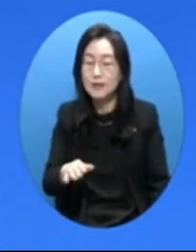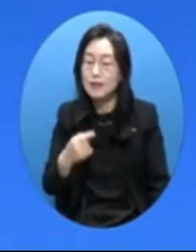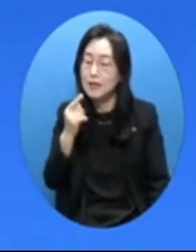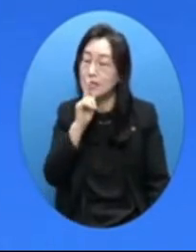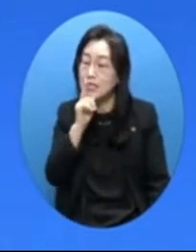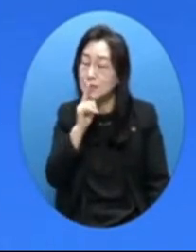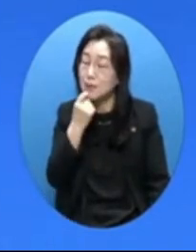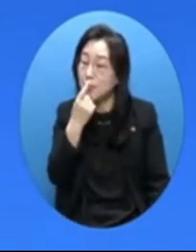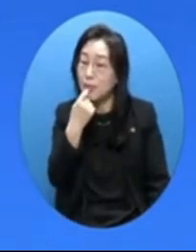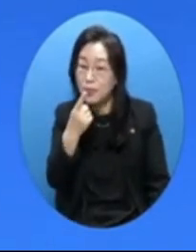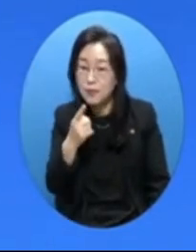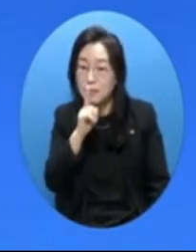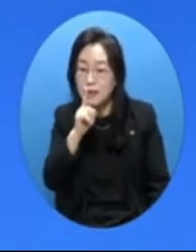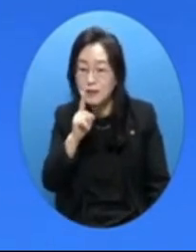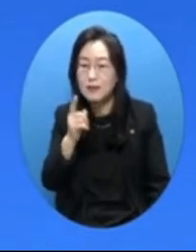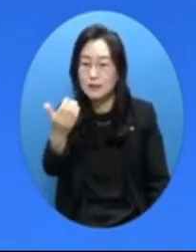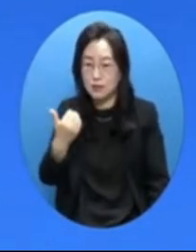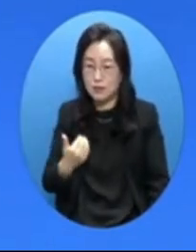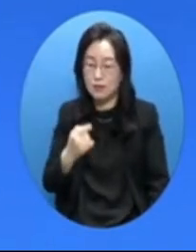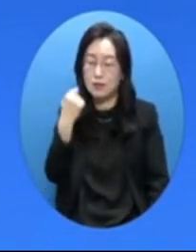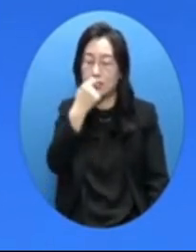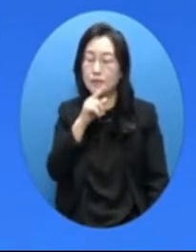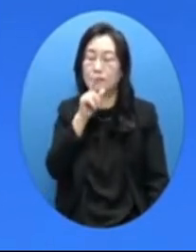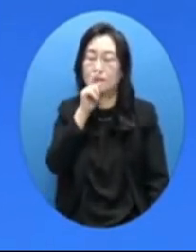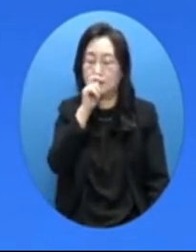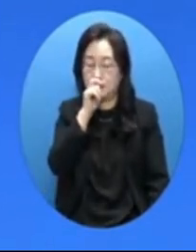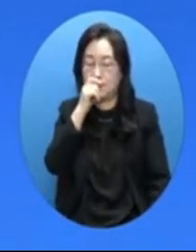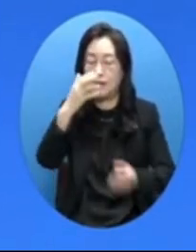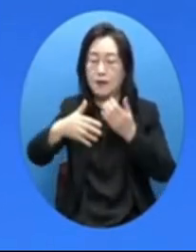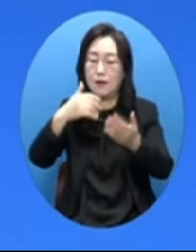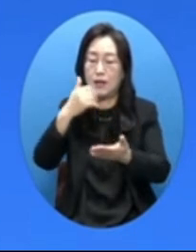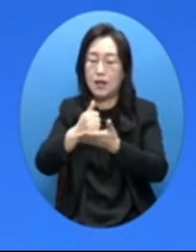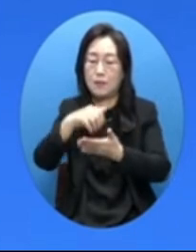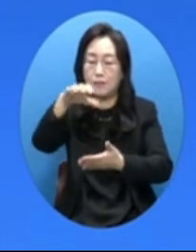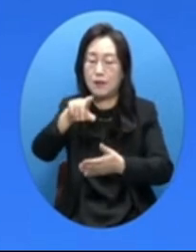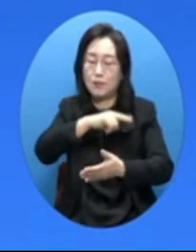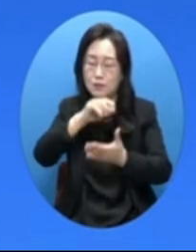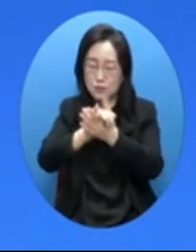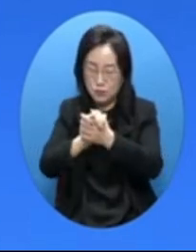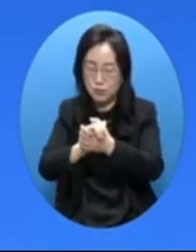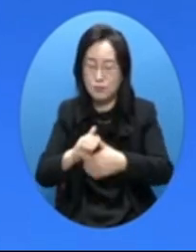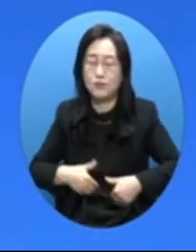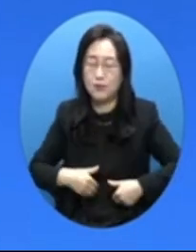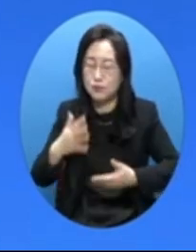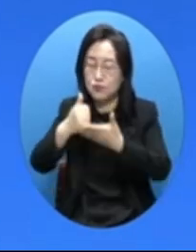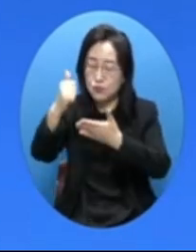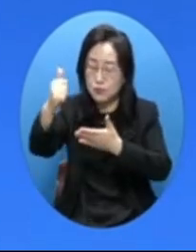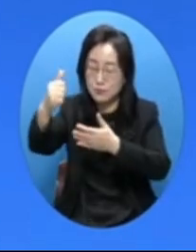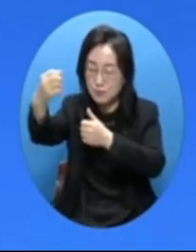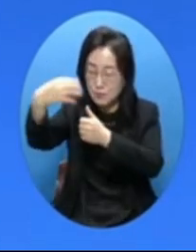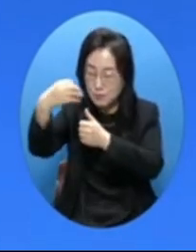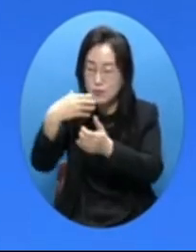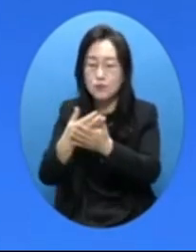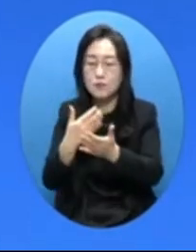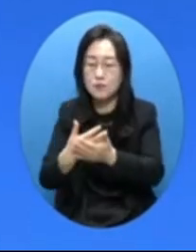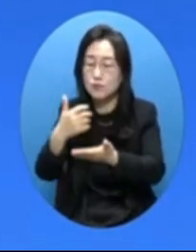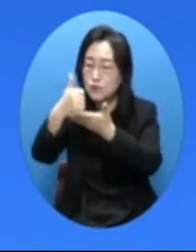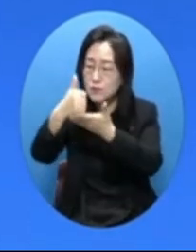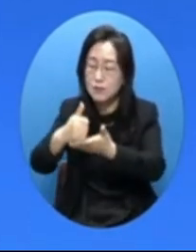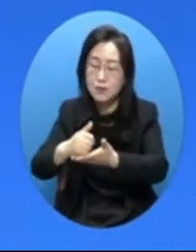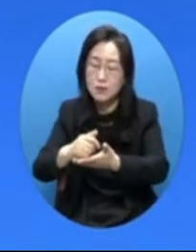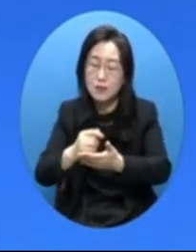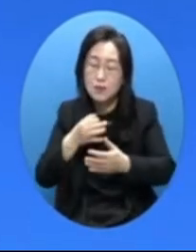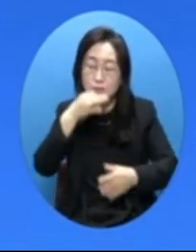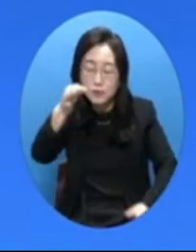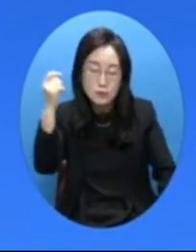입을 열어서 어떤 얘기를 하기 전에 입을 다물고 하나님 앞에 엎드려야 되는 것입니다 주님 내게 말씀하여 주옵소서 내가 주님의 음성을